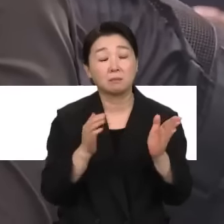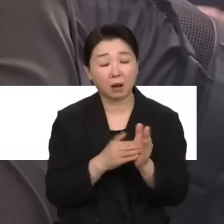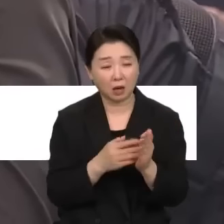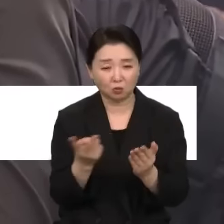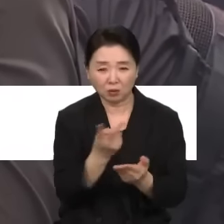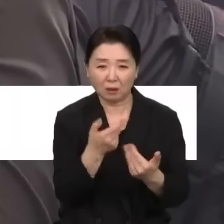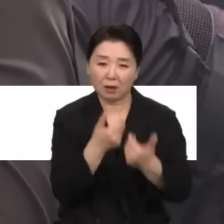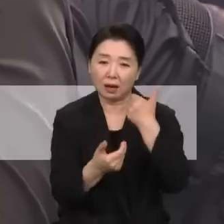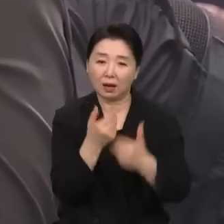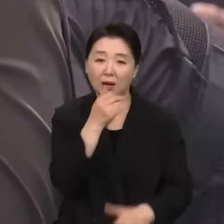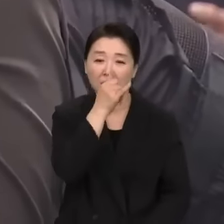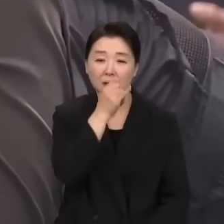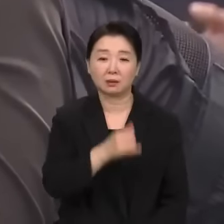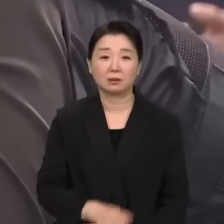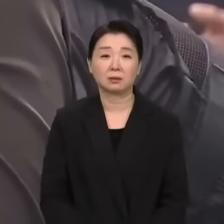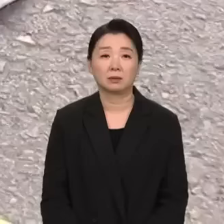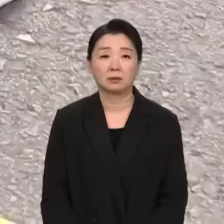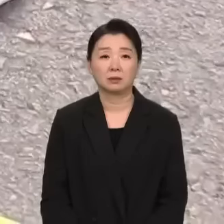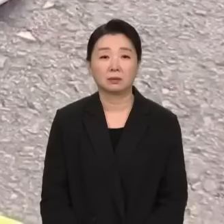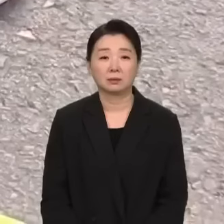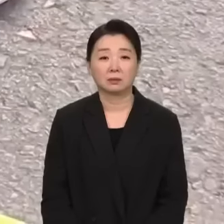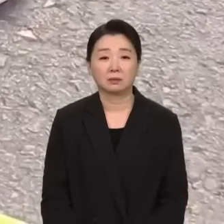사이가 좋지 않았다고 전해졌습니다.